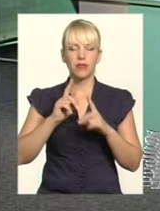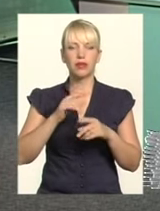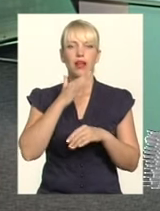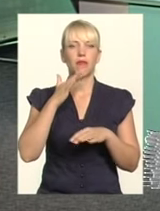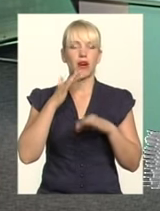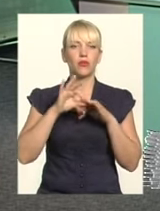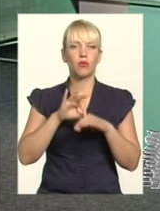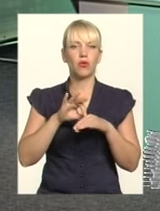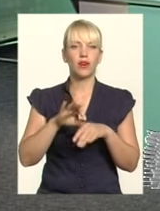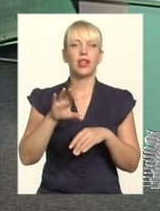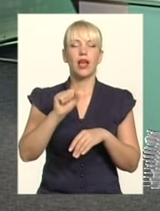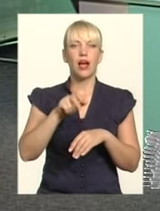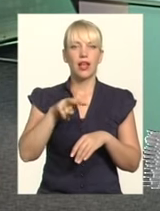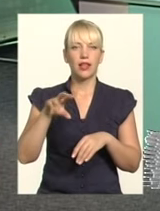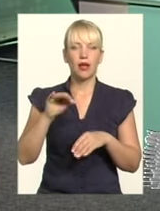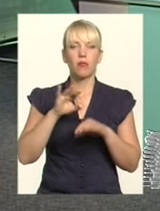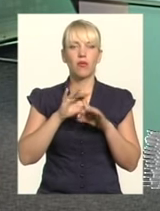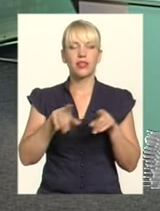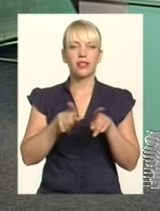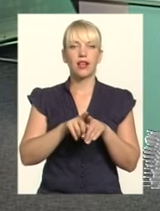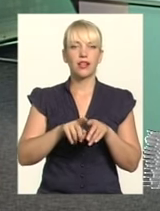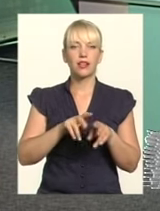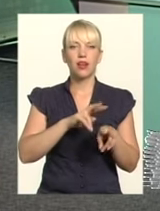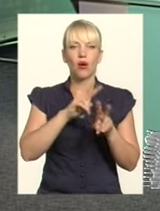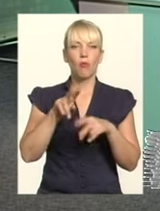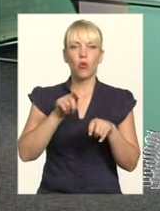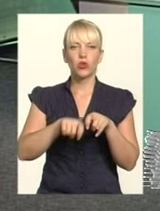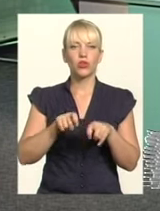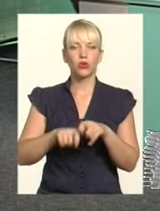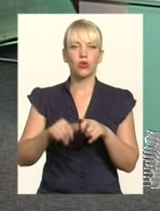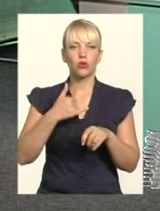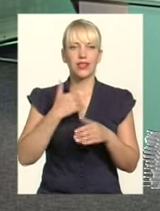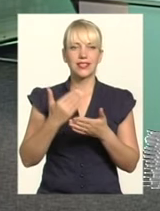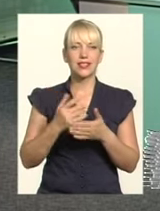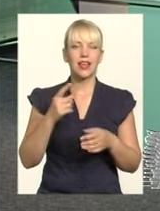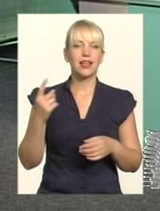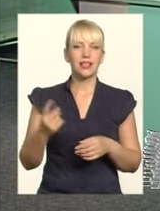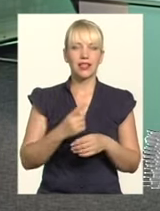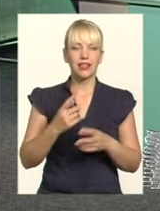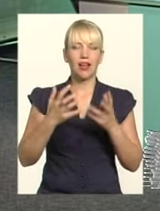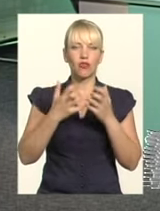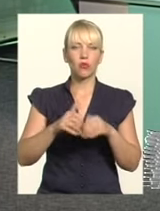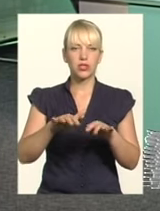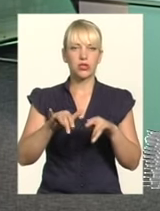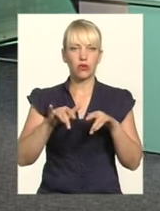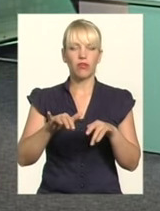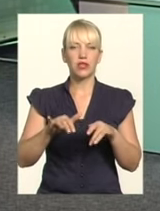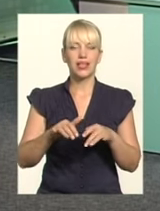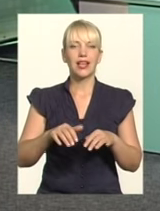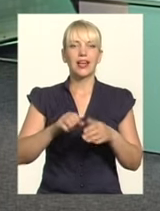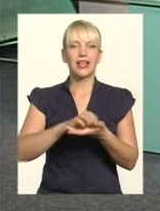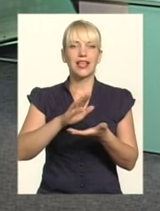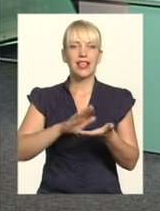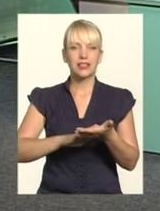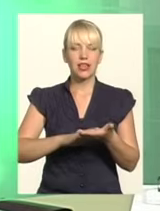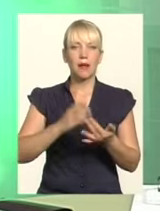провели, але провели такий моніторинг. У нас є єдиний державний автоматизований реєстр пільговиків. І ми такі провели для